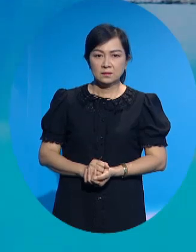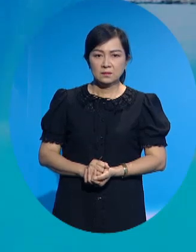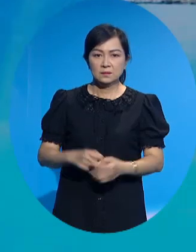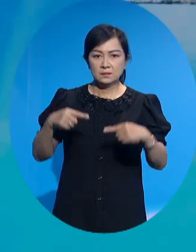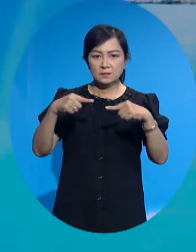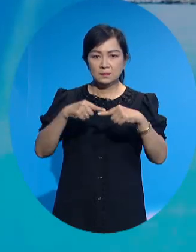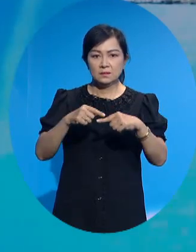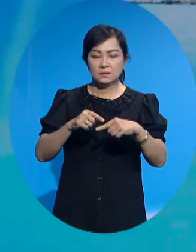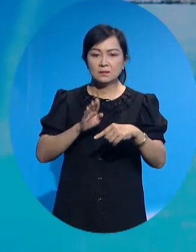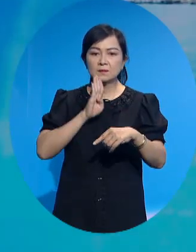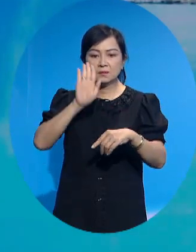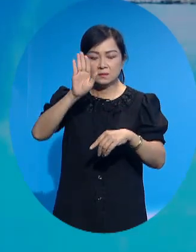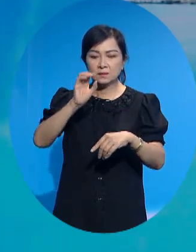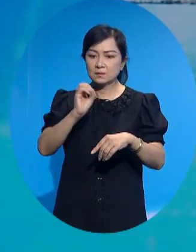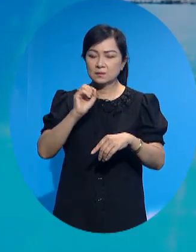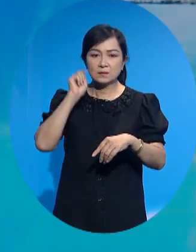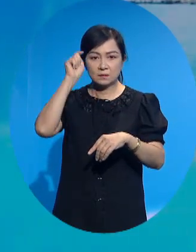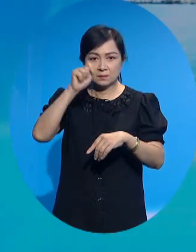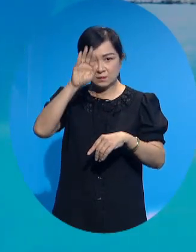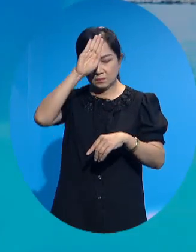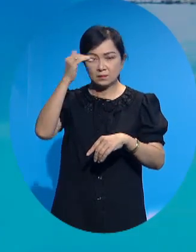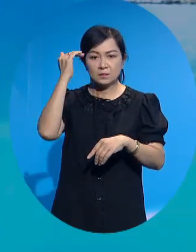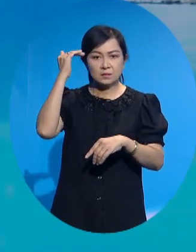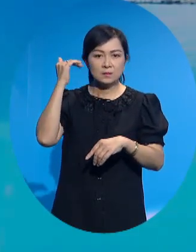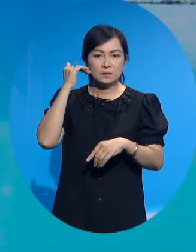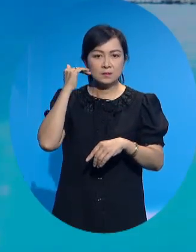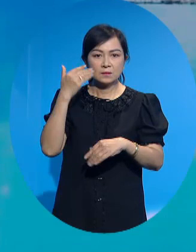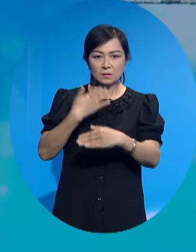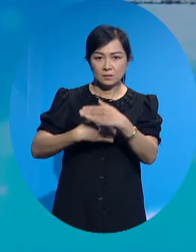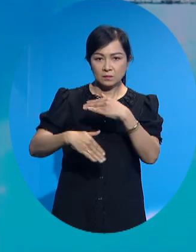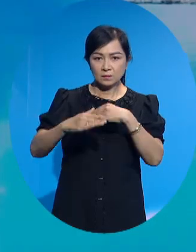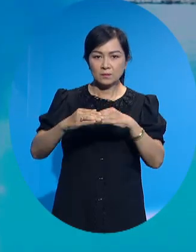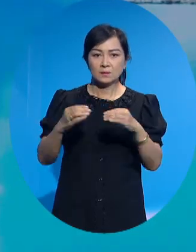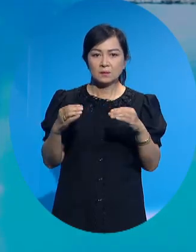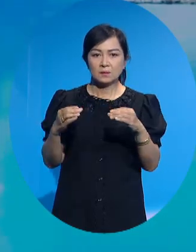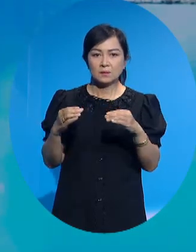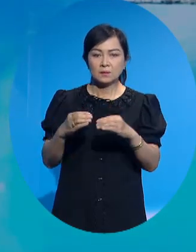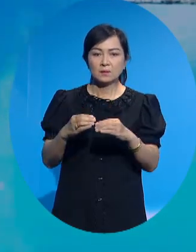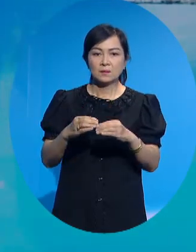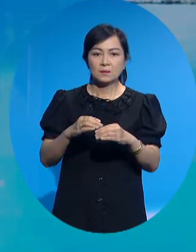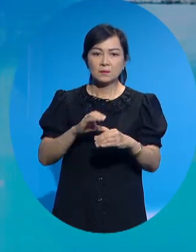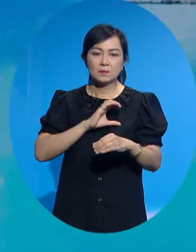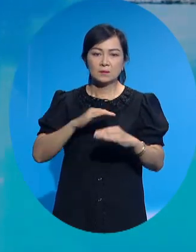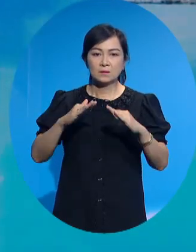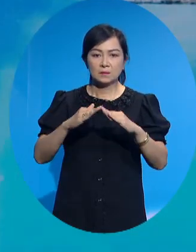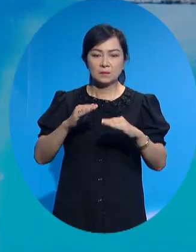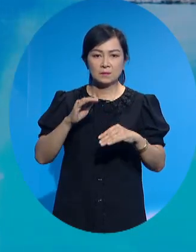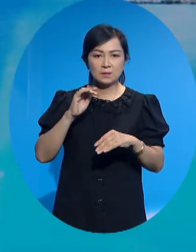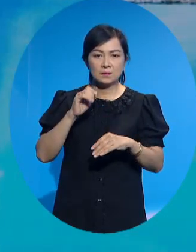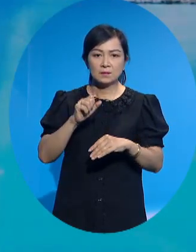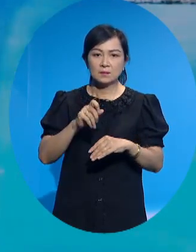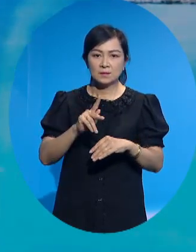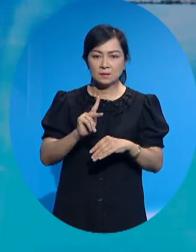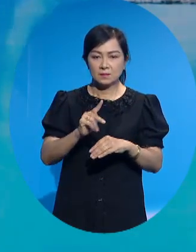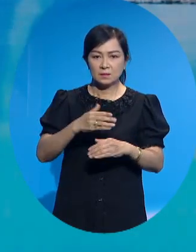Trong khuôn khổ chuyến thăm không báo trước tới Ukraine, Tổng thống Hàn Quốc Yoon Suk-yeol ngày hôm qua đã có cuộc hội đàm với người đồng cấp nước chủ nhà Volodymyr